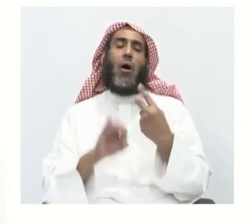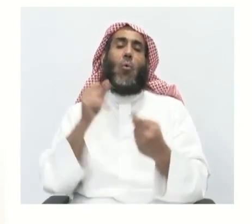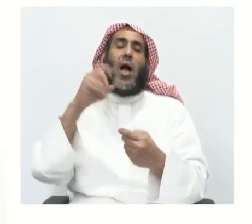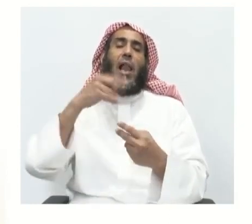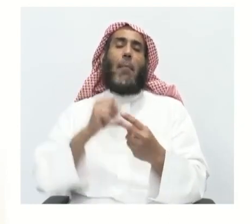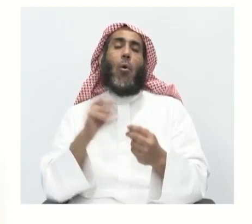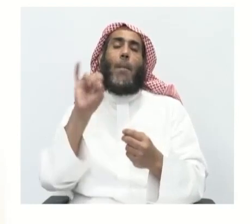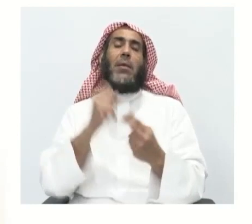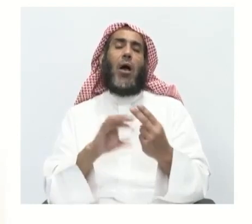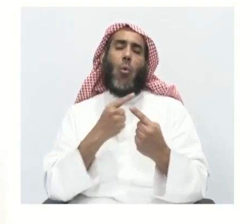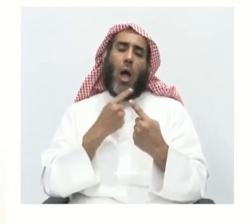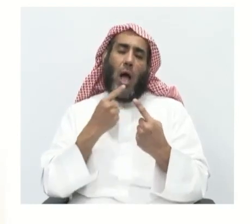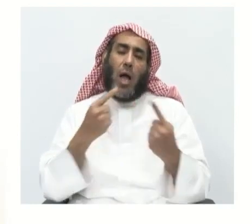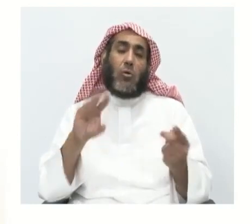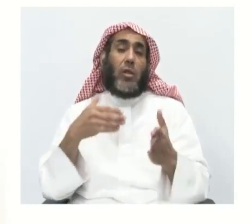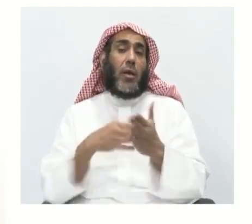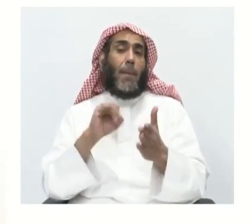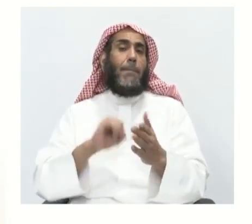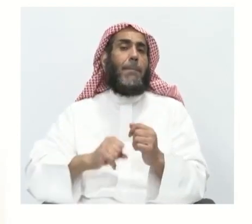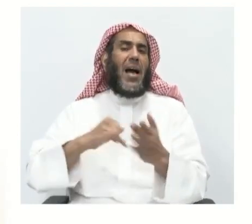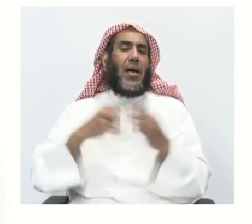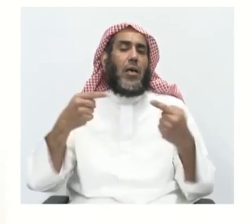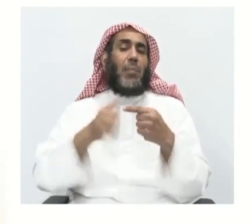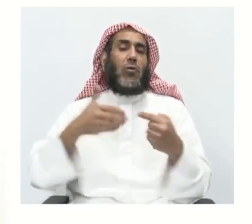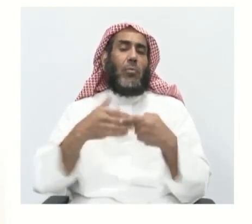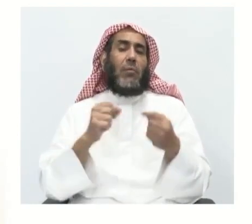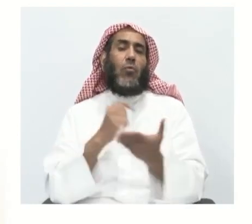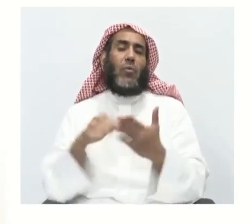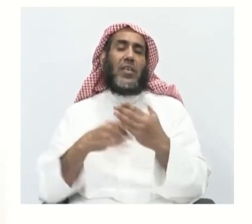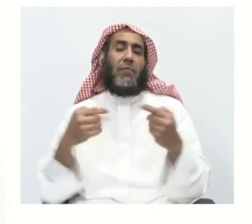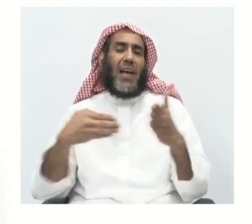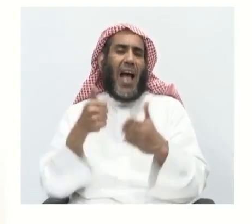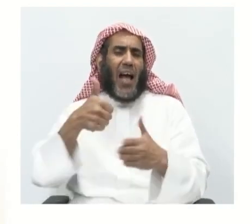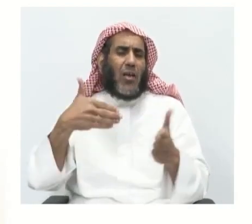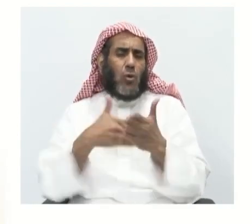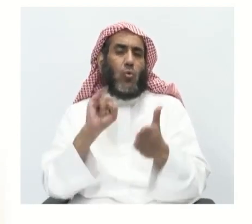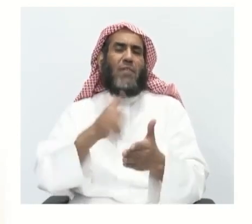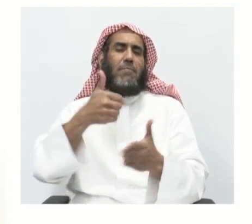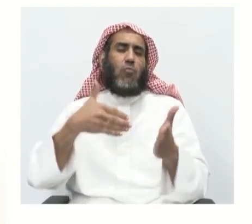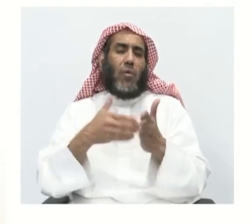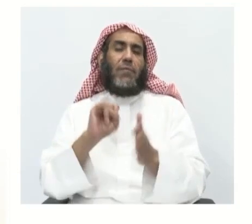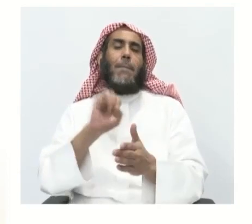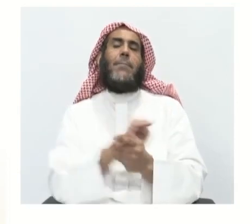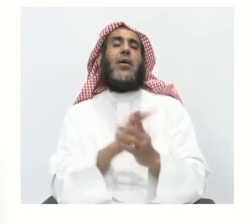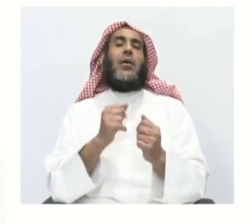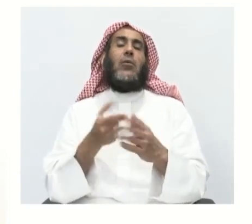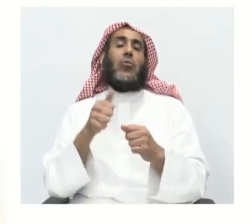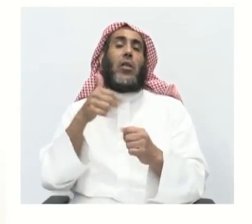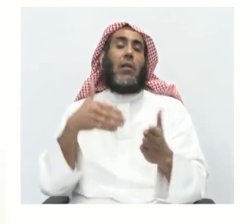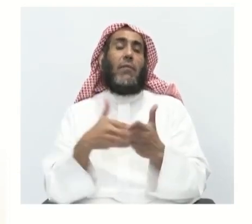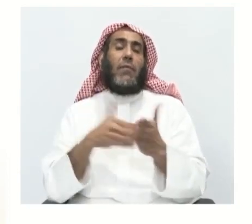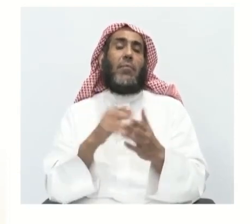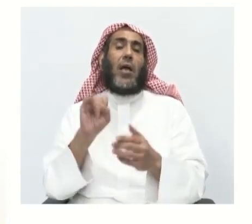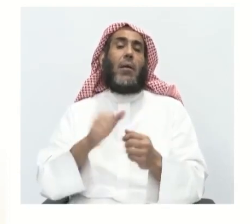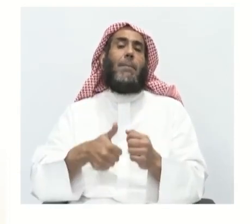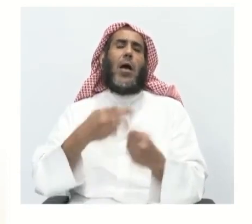لما وبما وهكذا تلاحظ ان ما توصل بحروف الجر فتسقط النون من اخر حرفي الجر من وعن وتسقط الالف من اخر